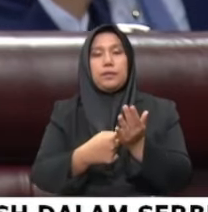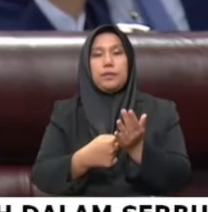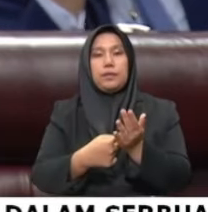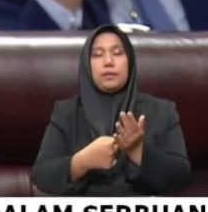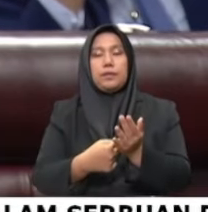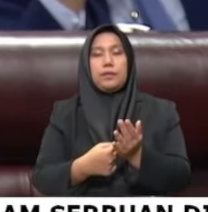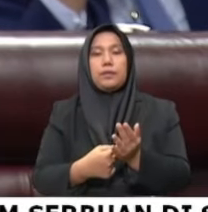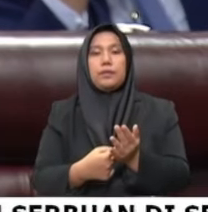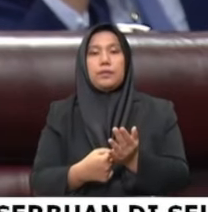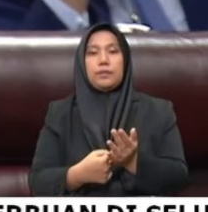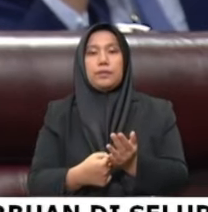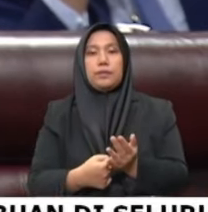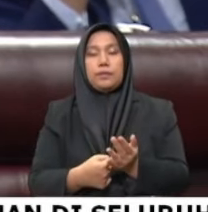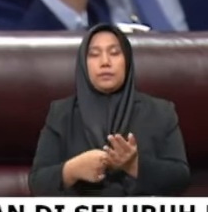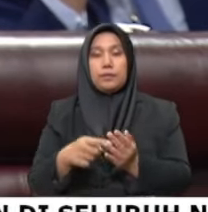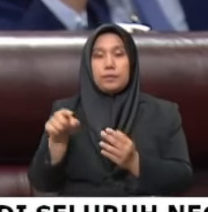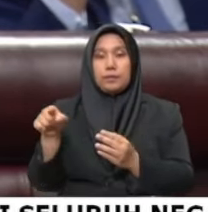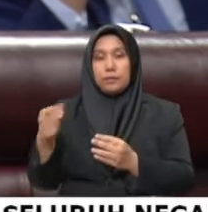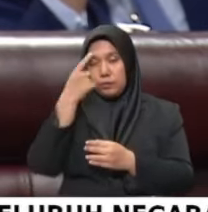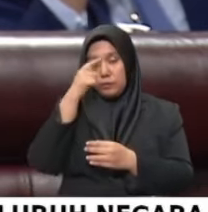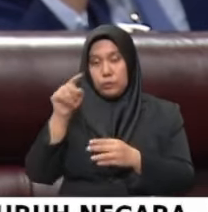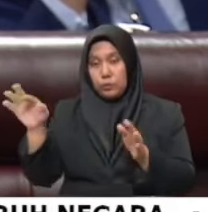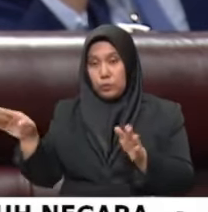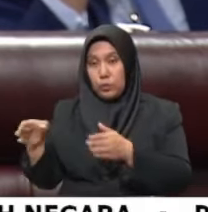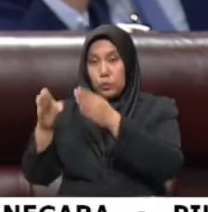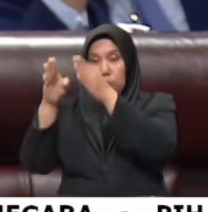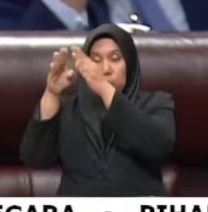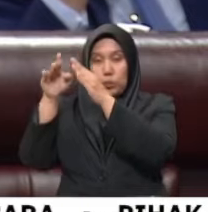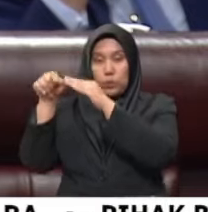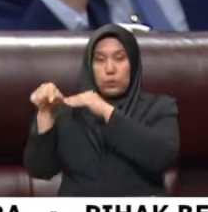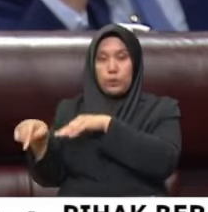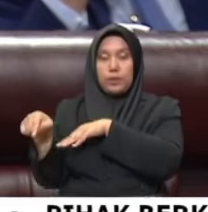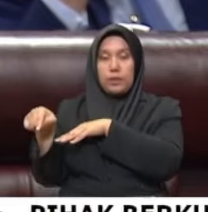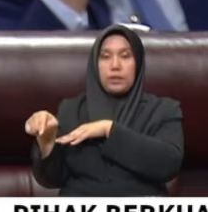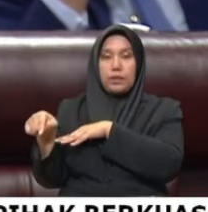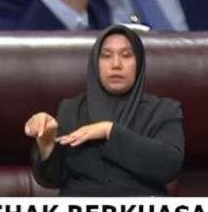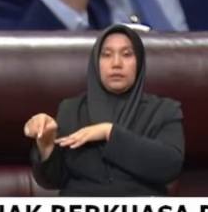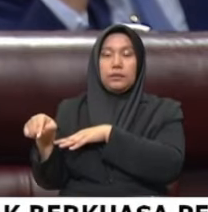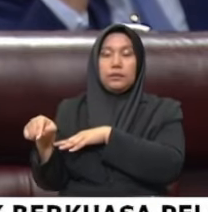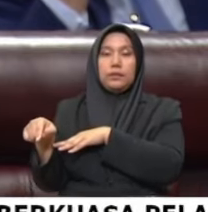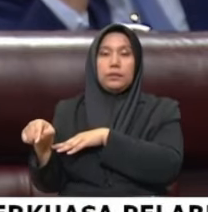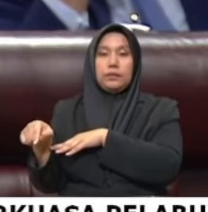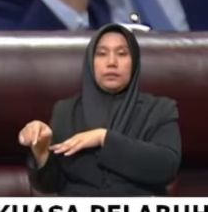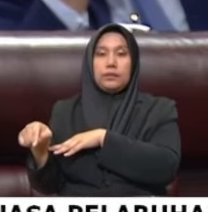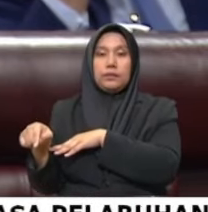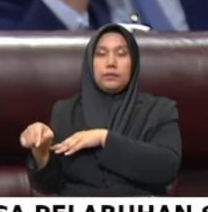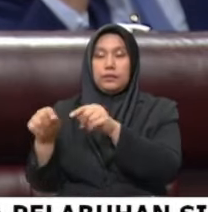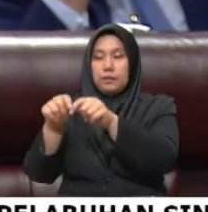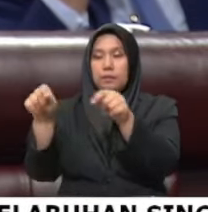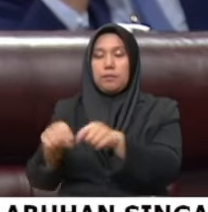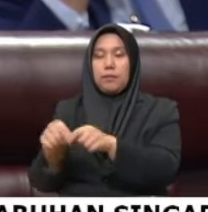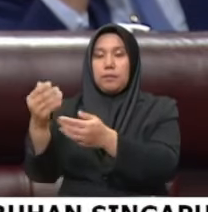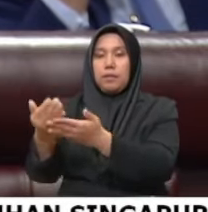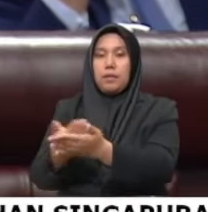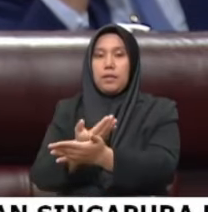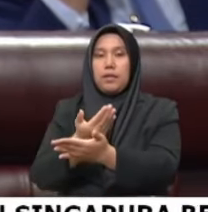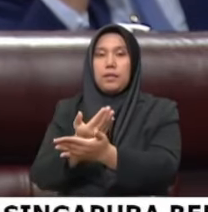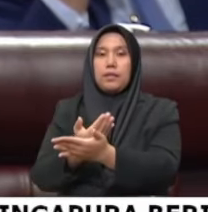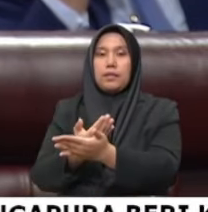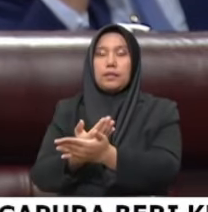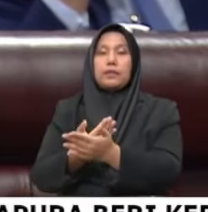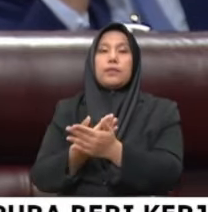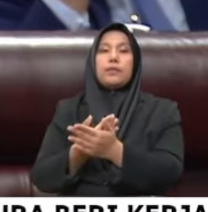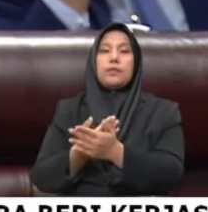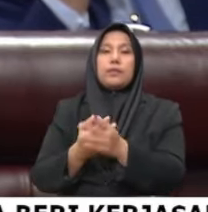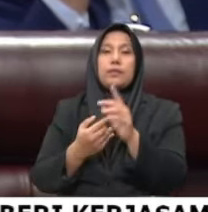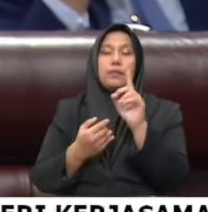untuk menempatkan kuil Sri Madurai Viren Maha Kaliaman Alayam di lokasi yang baru di atas sebahagian Lot